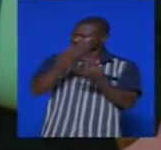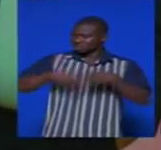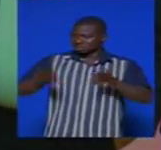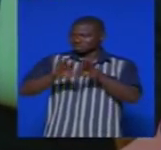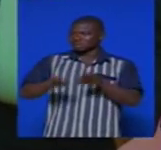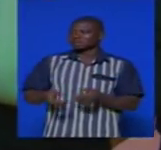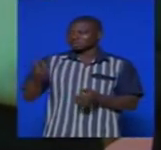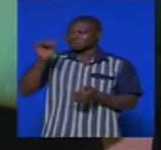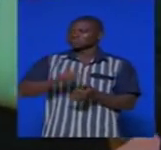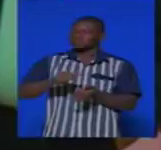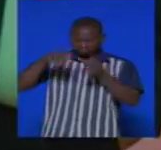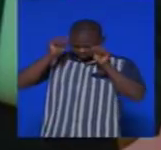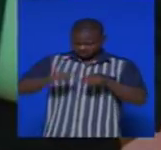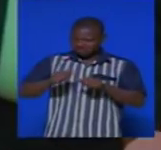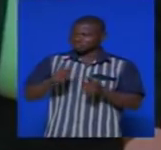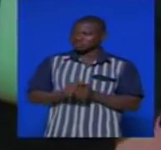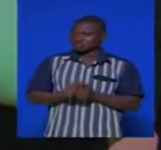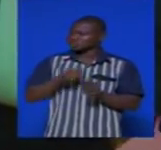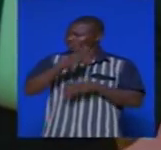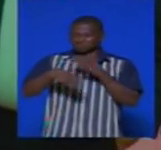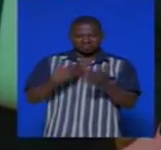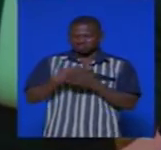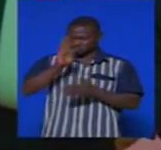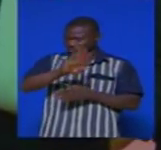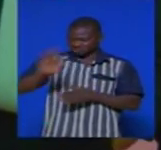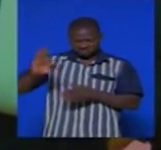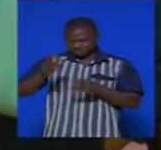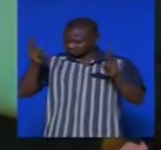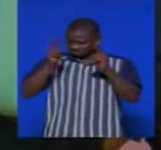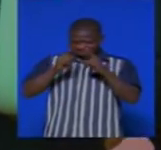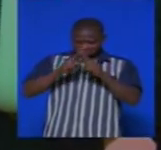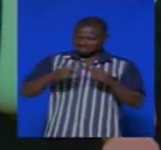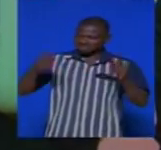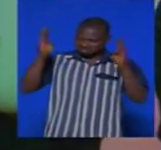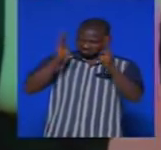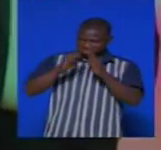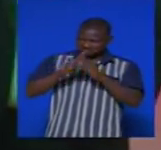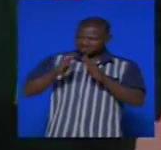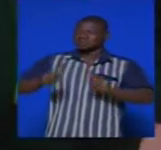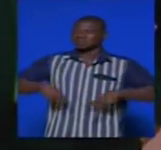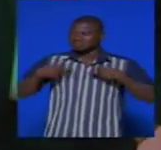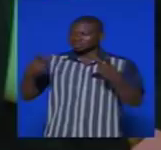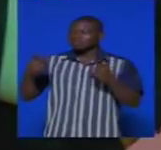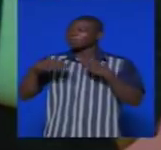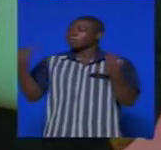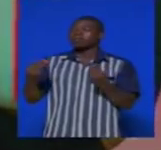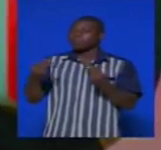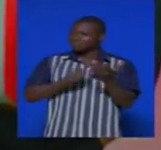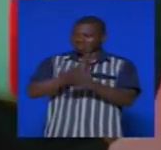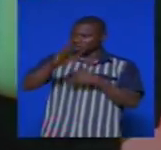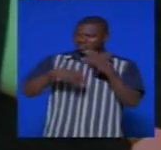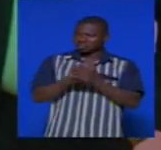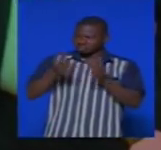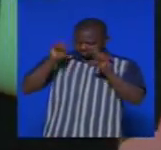possibilité pour tous les Burkinabés, qu'ils soient dans les villages, dans les villes, partout où ils sont, de pouvoir être connectés au